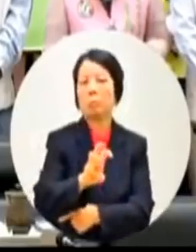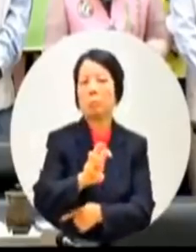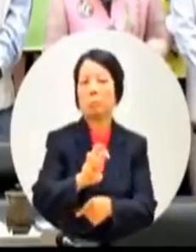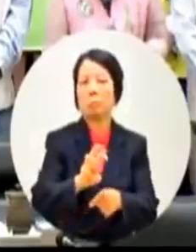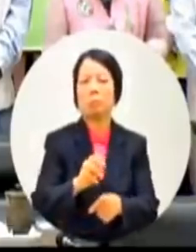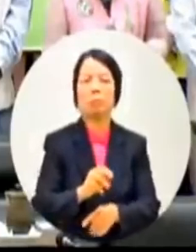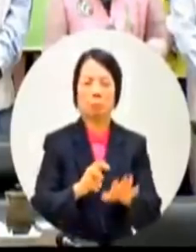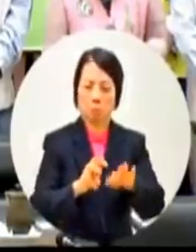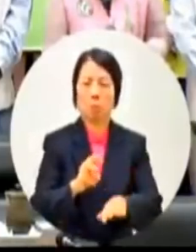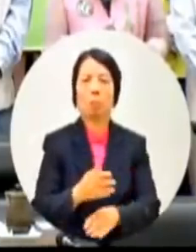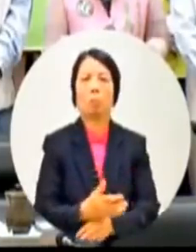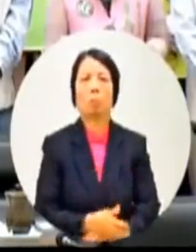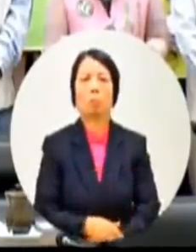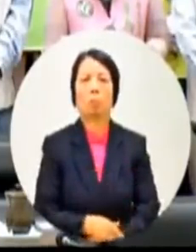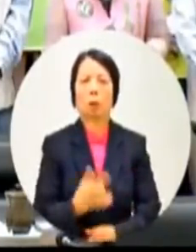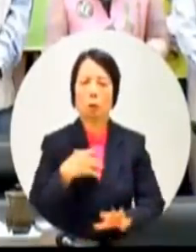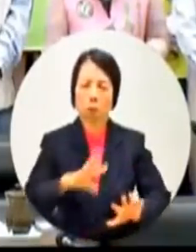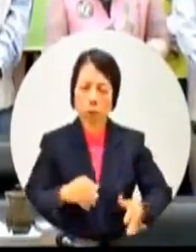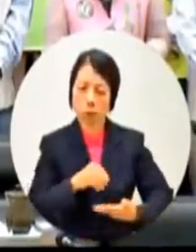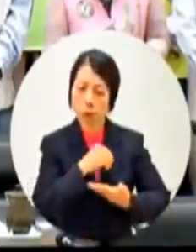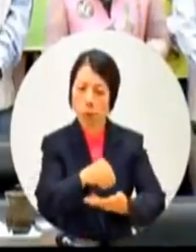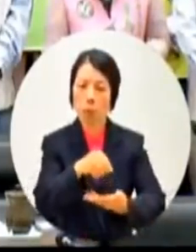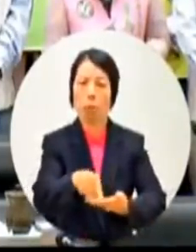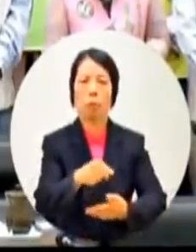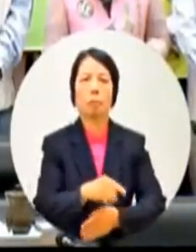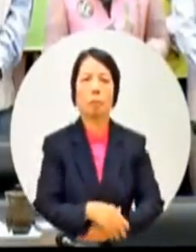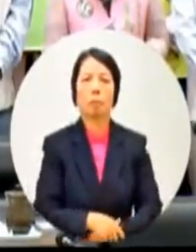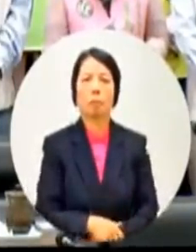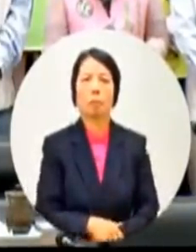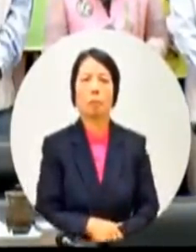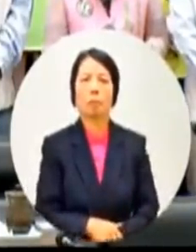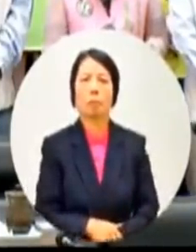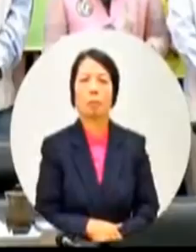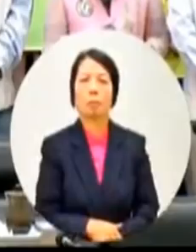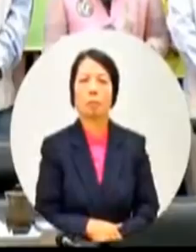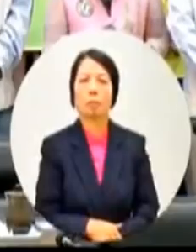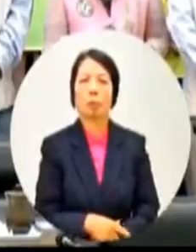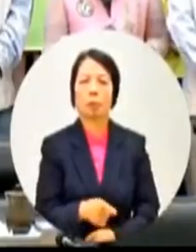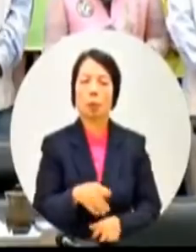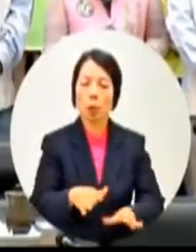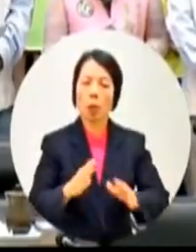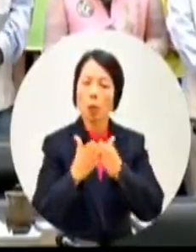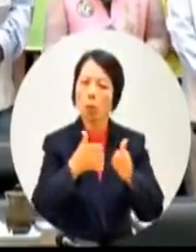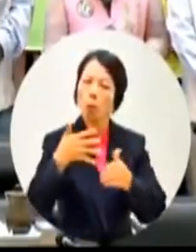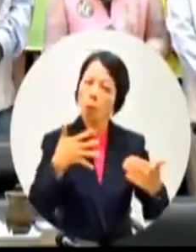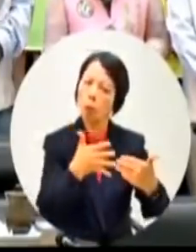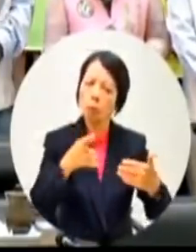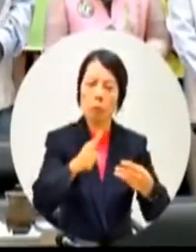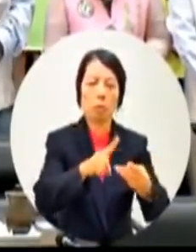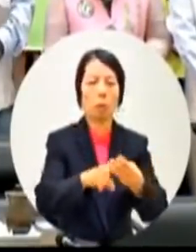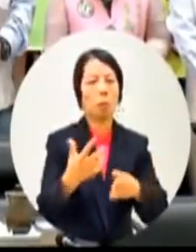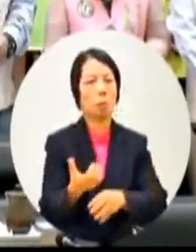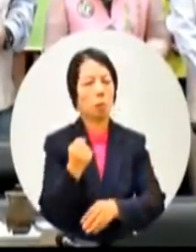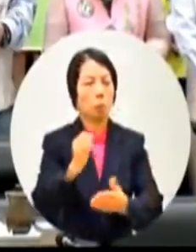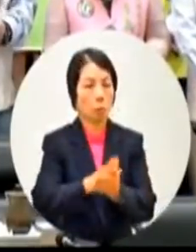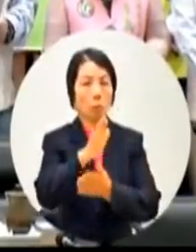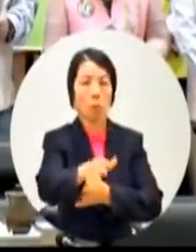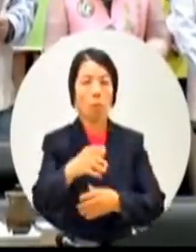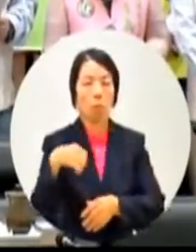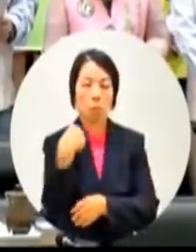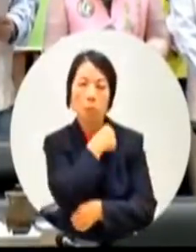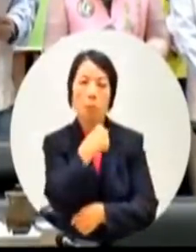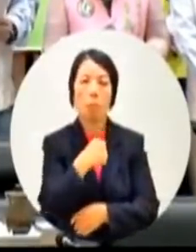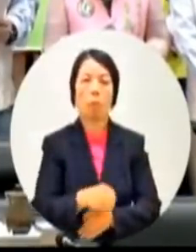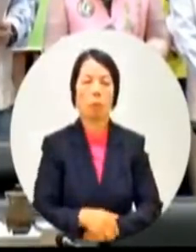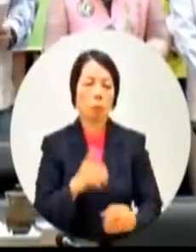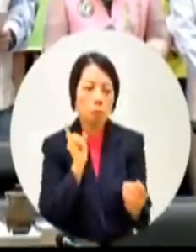这个问题提出来？这是一个主权的问题，这个是未来台湾面对很多的问题